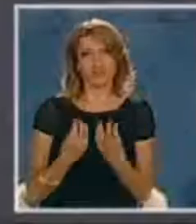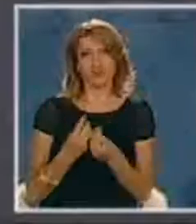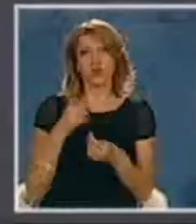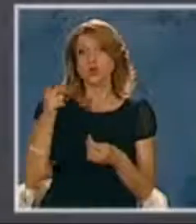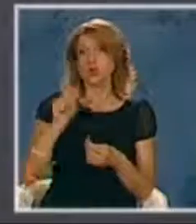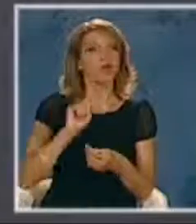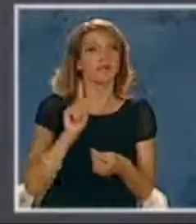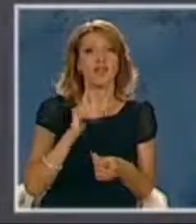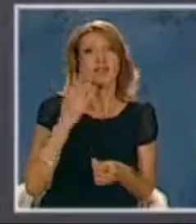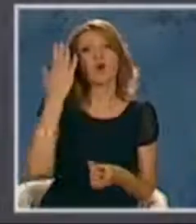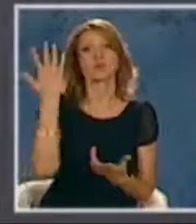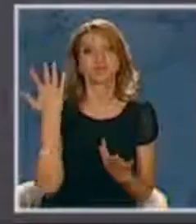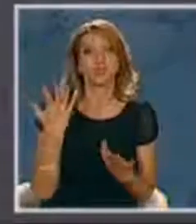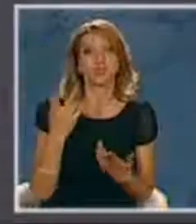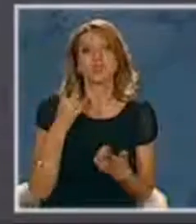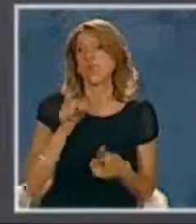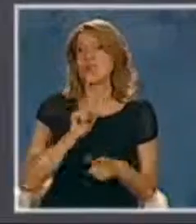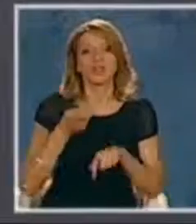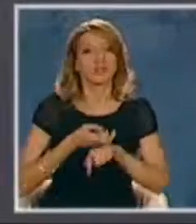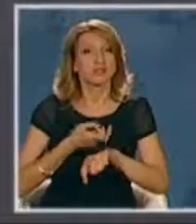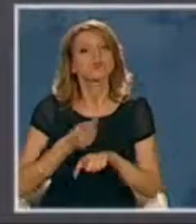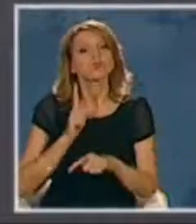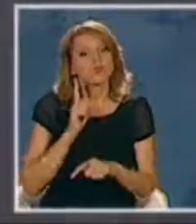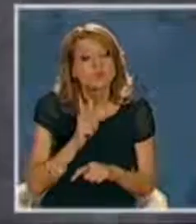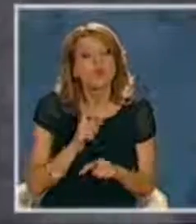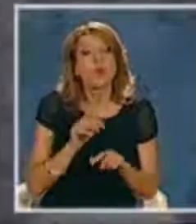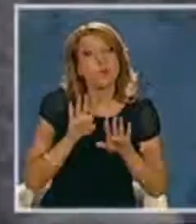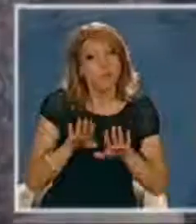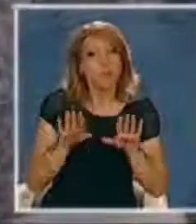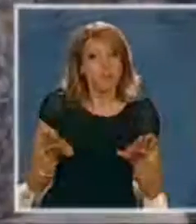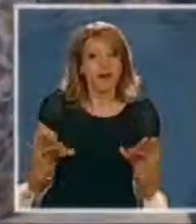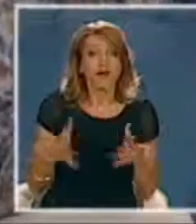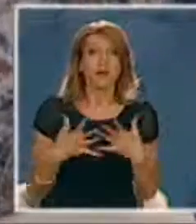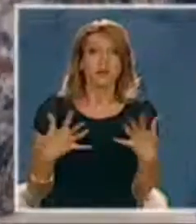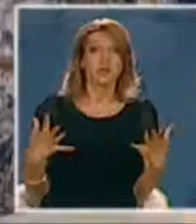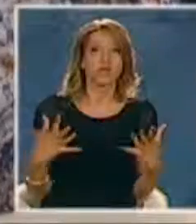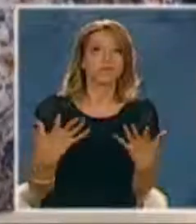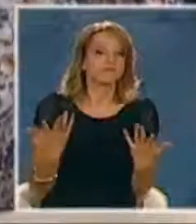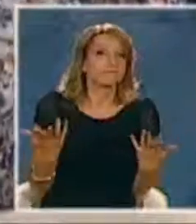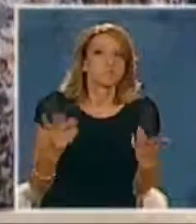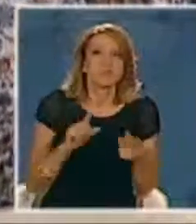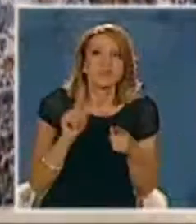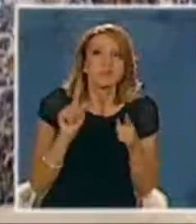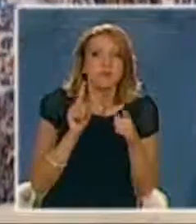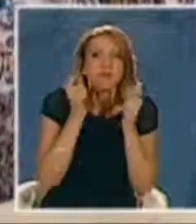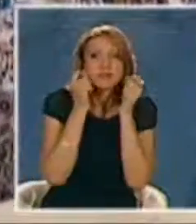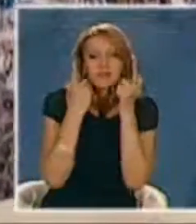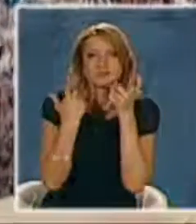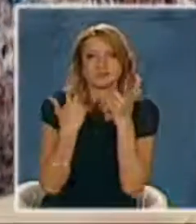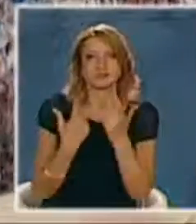Господ. Знам, че помага много. Не знам, не мога да се обясня.